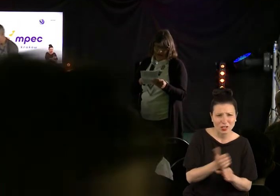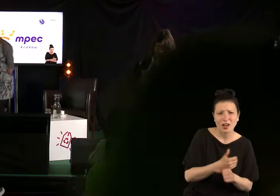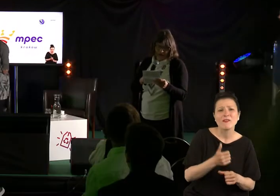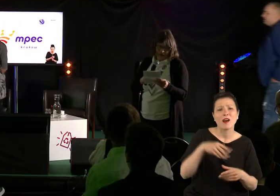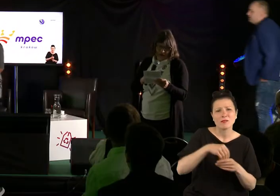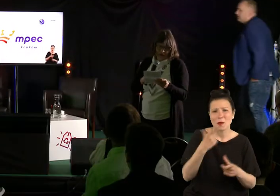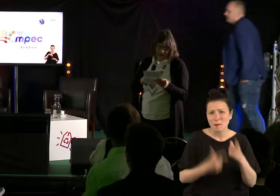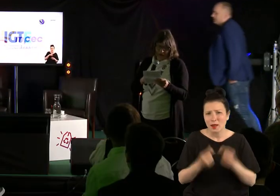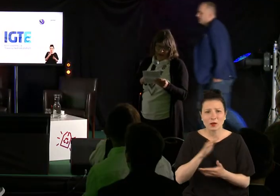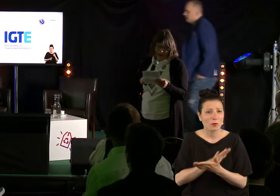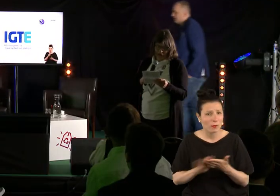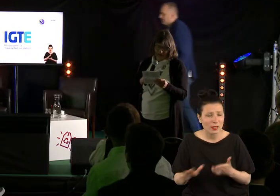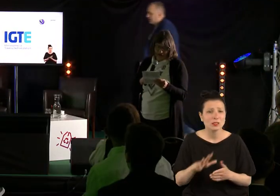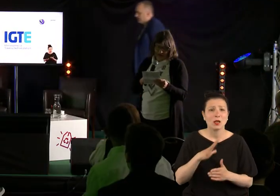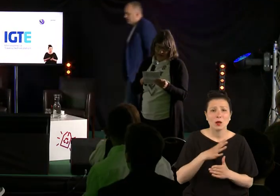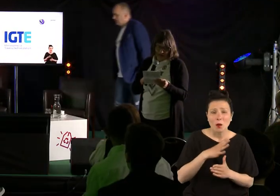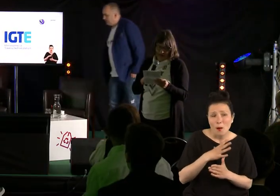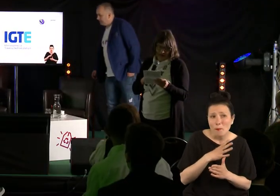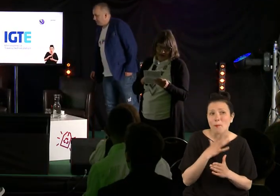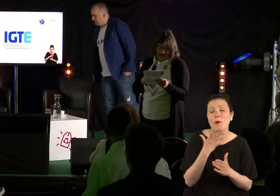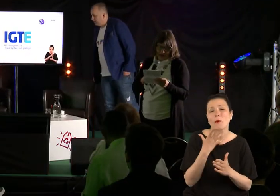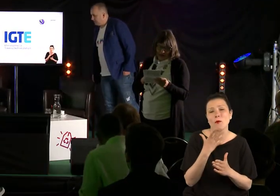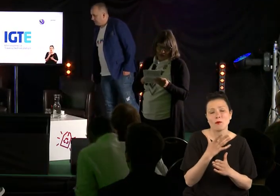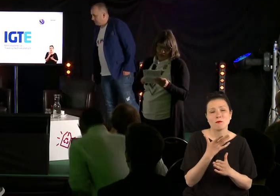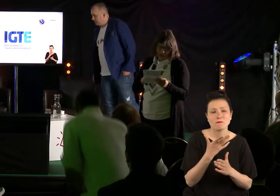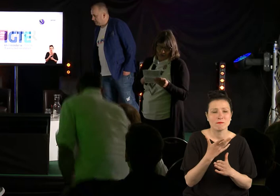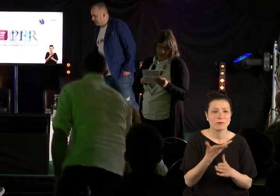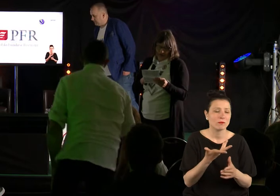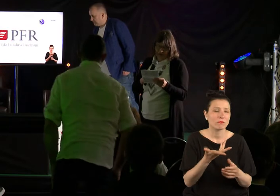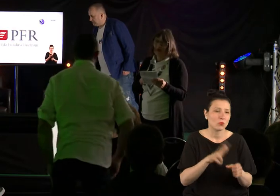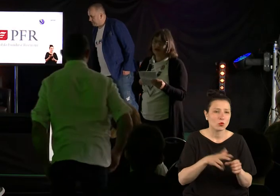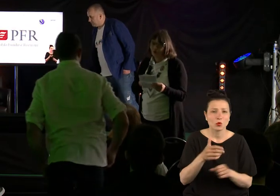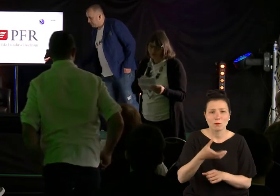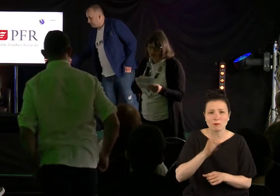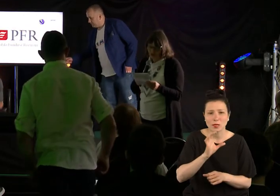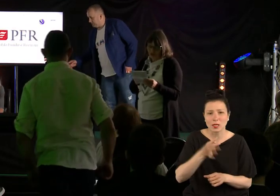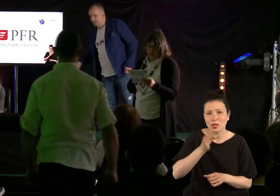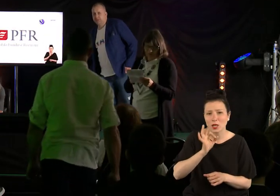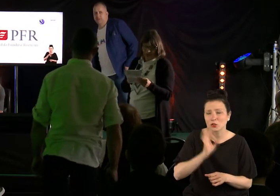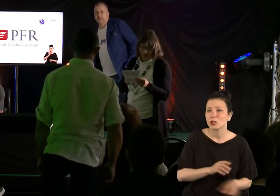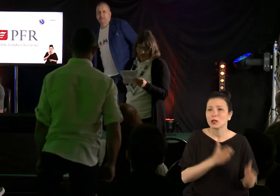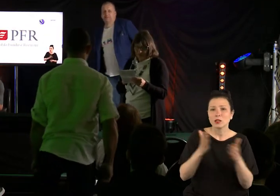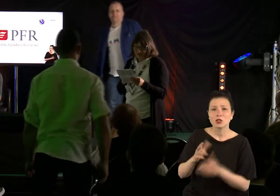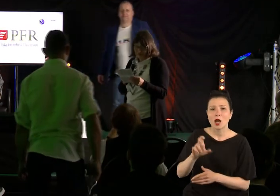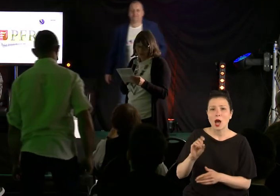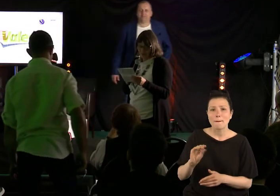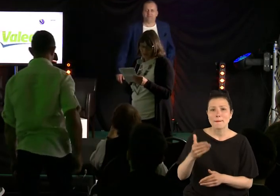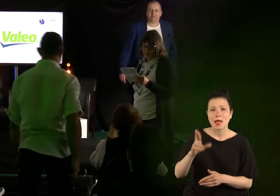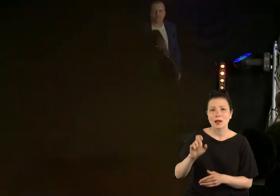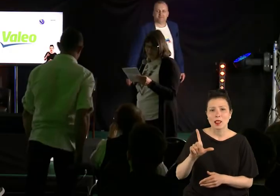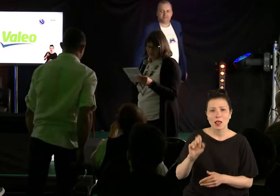zaproszenie. I pana Tomasza Hamerlaka, który jest paraolimpijczykiem i